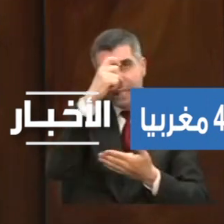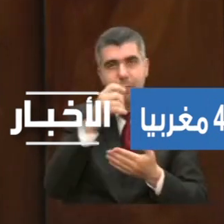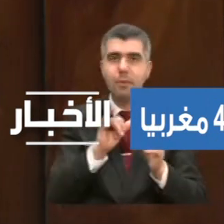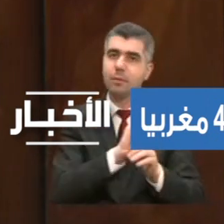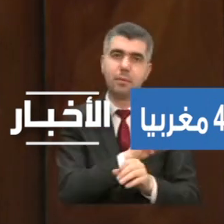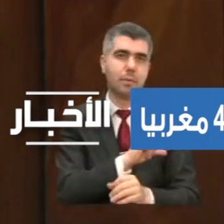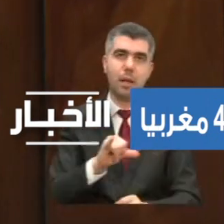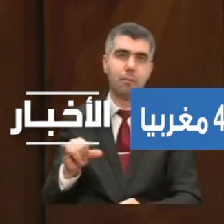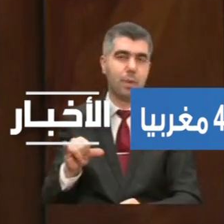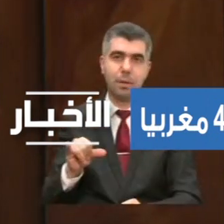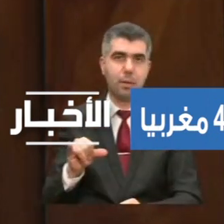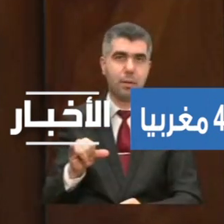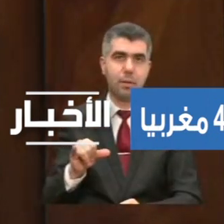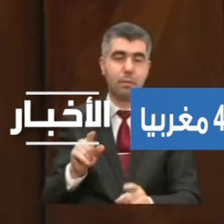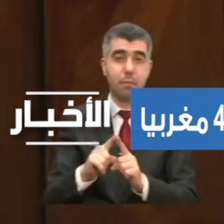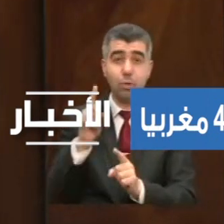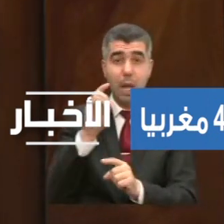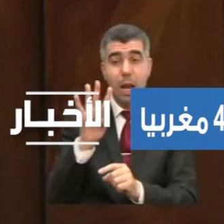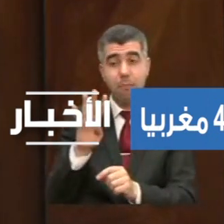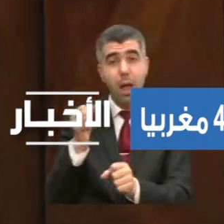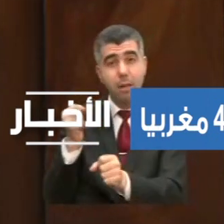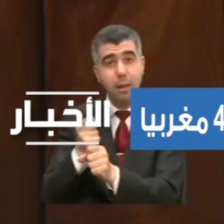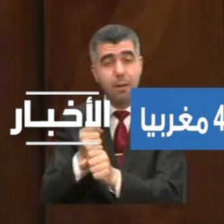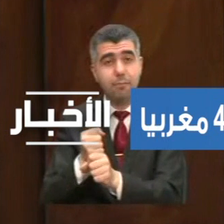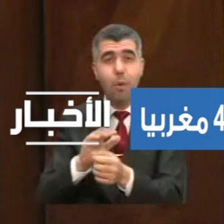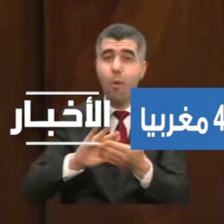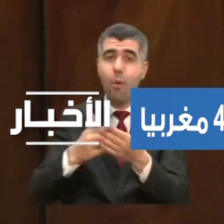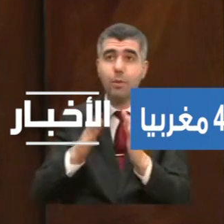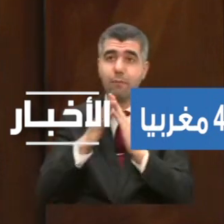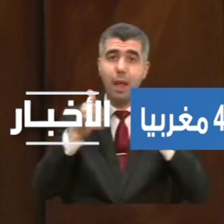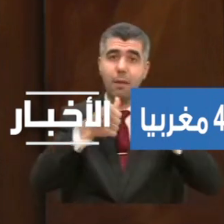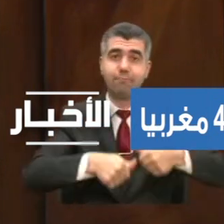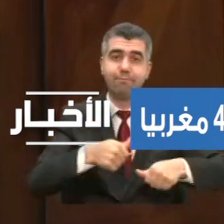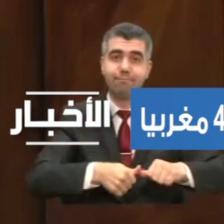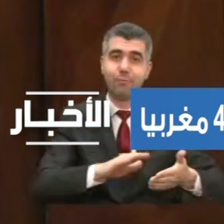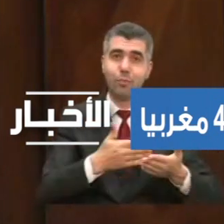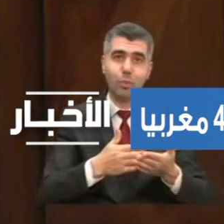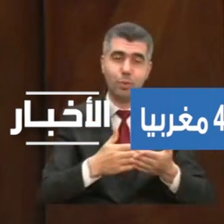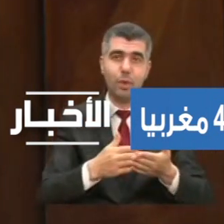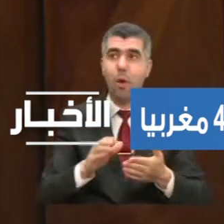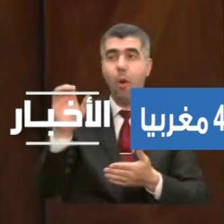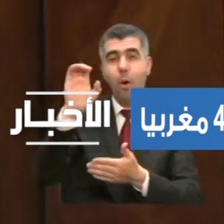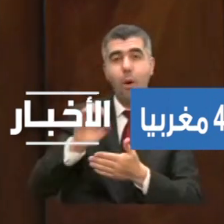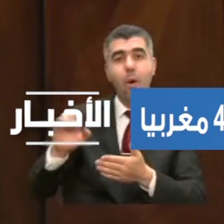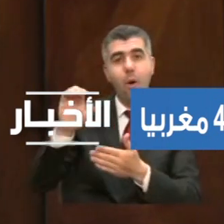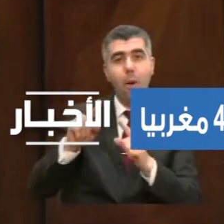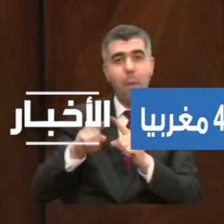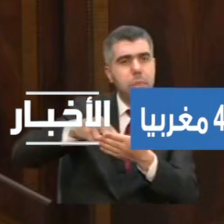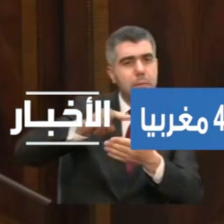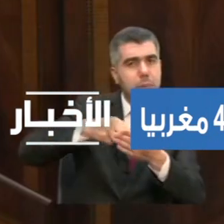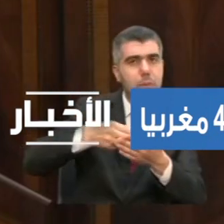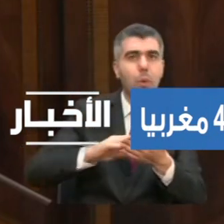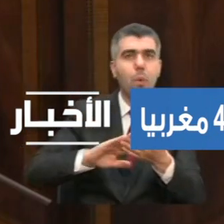ما كايناش لان ما حضرناش في ابريل، لان الدول الاوروبيه مازال في ذاك الوقت ما زادتش الحدود، ما بقى سد